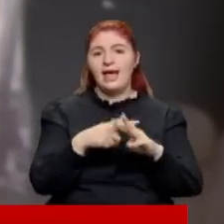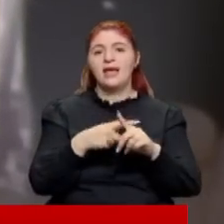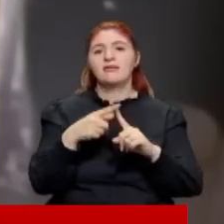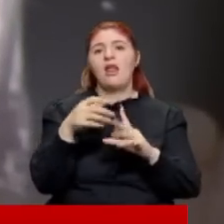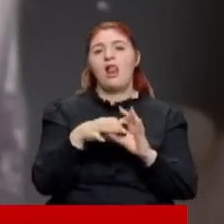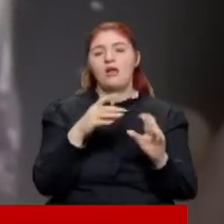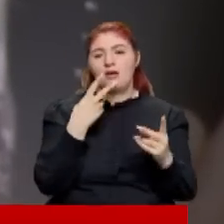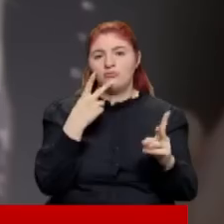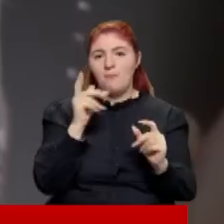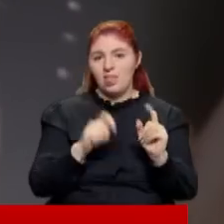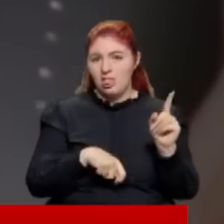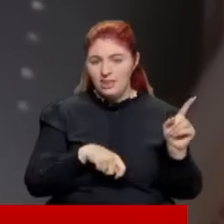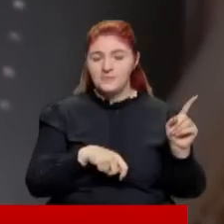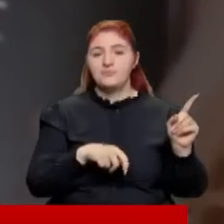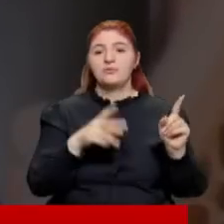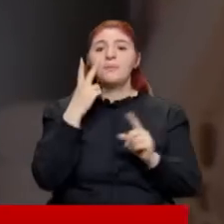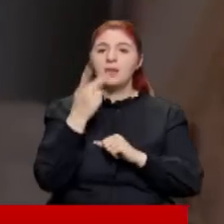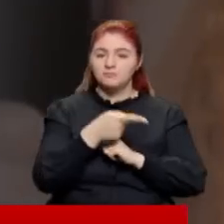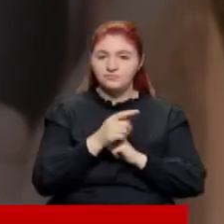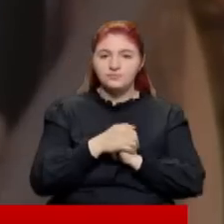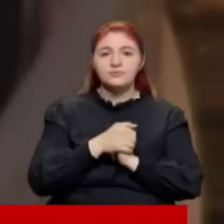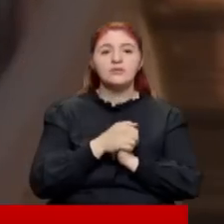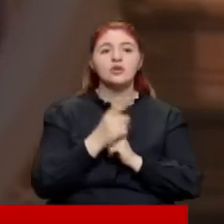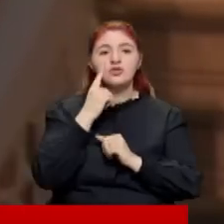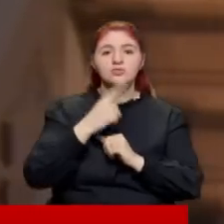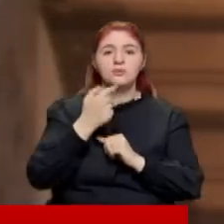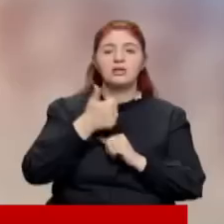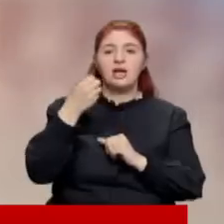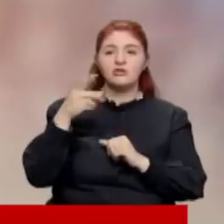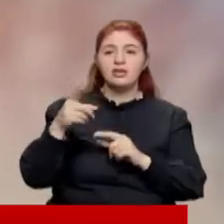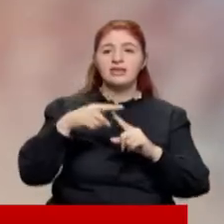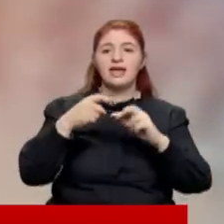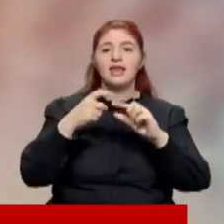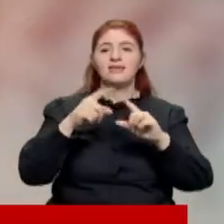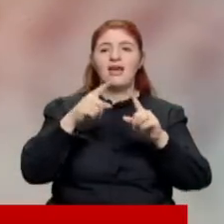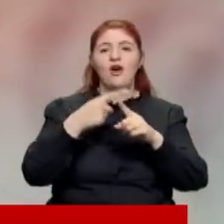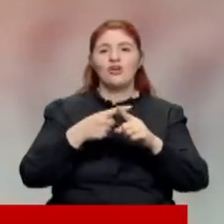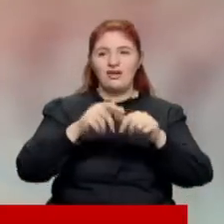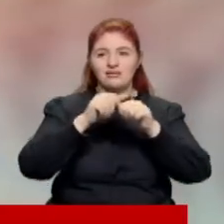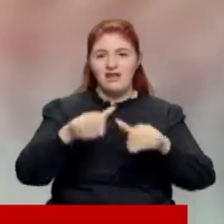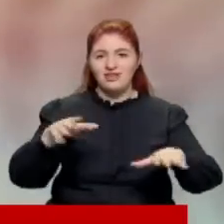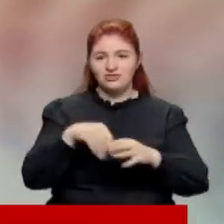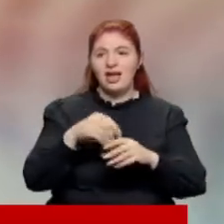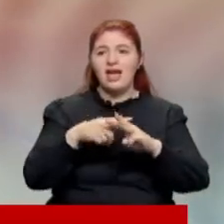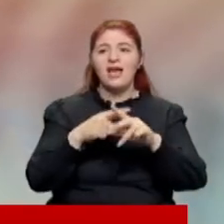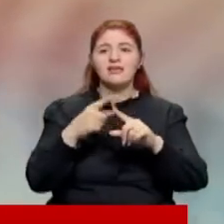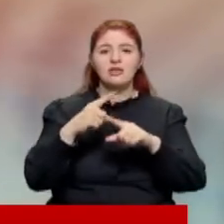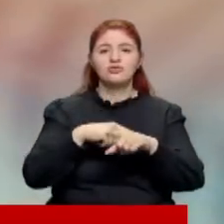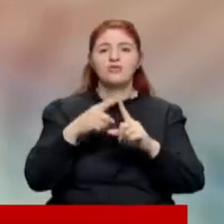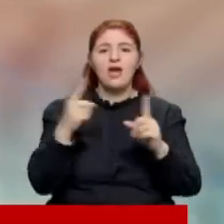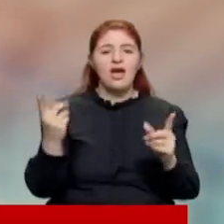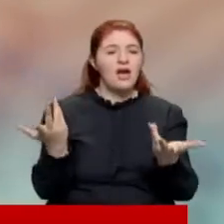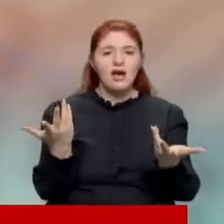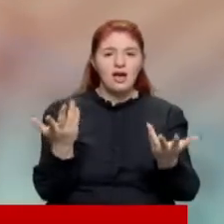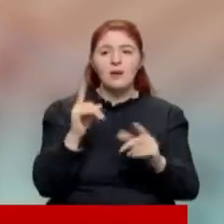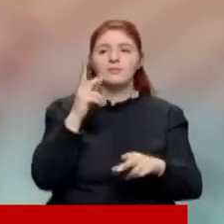ilgili açıklamalarda bulundu. Bakalım. Cumhurbaşkanı Tayyip Erdoğan, TRT kanallarının ortak yayınında EYT'lilerle ilgili sürecin bir